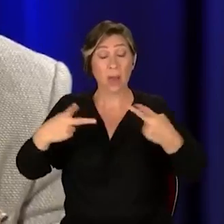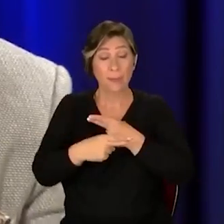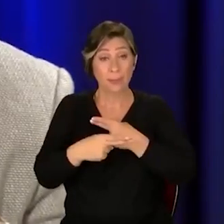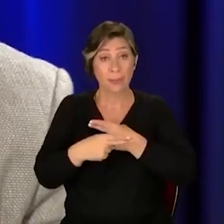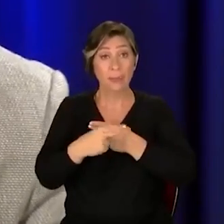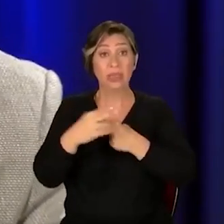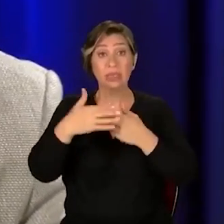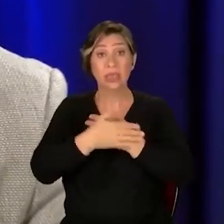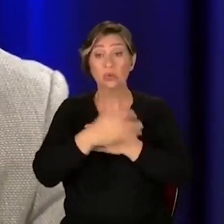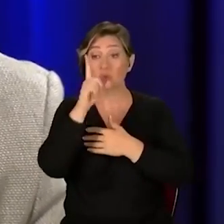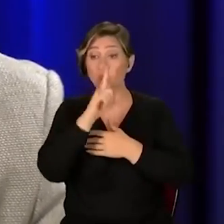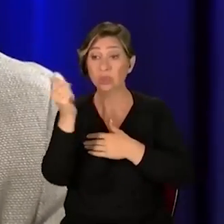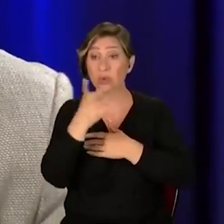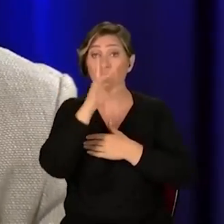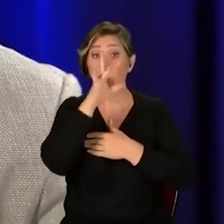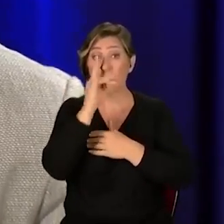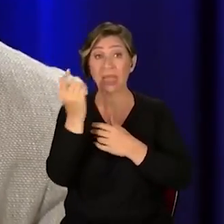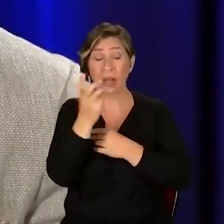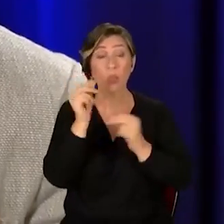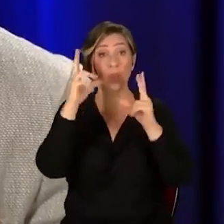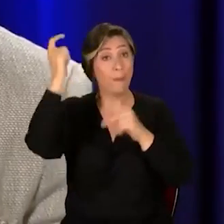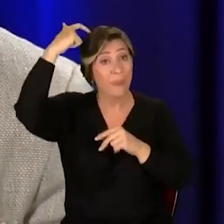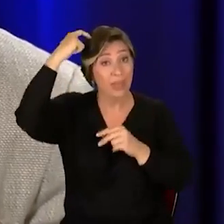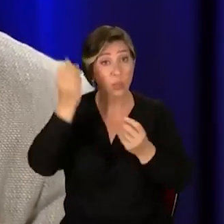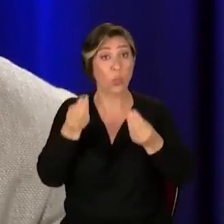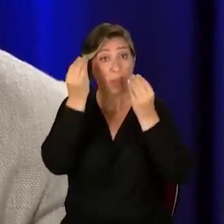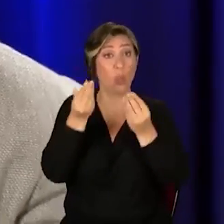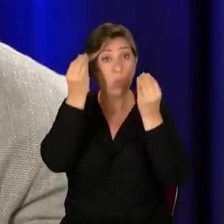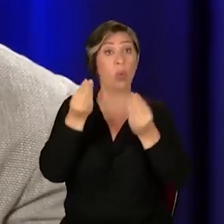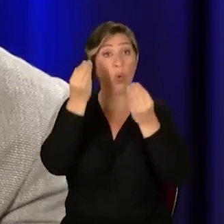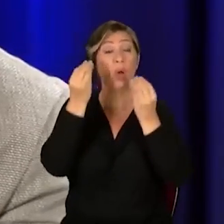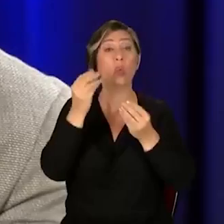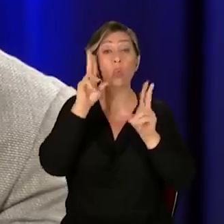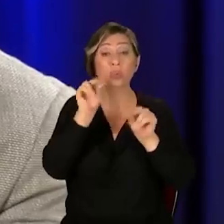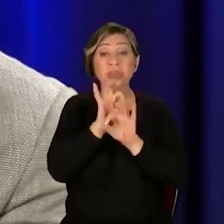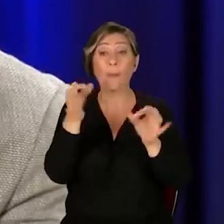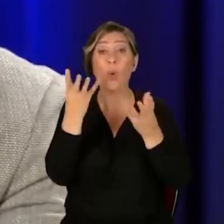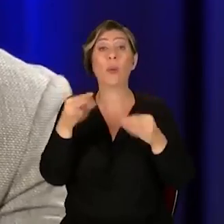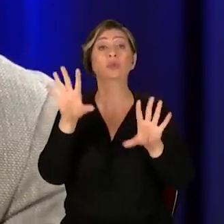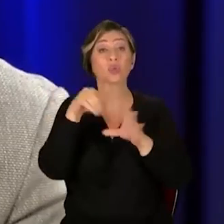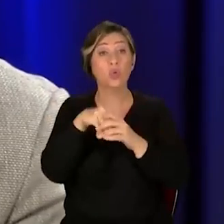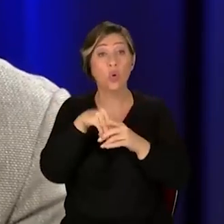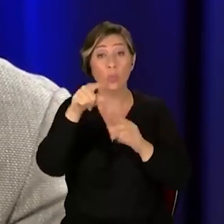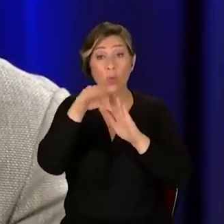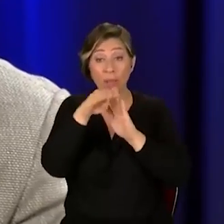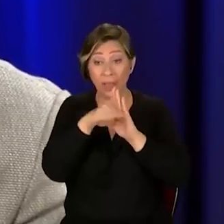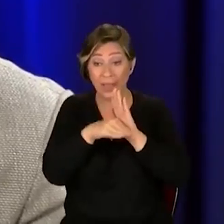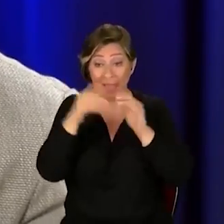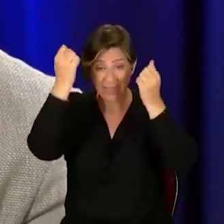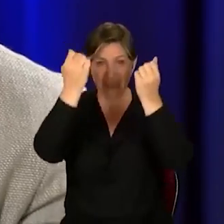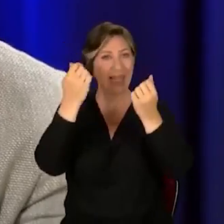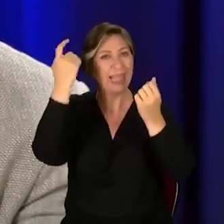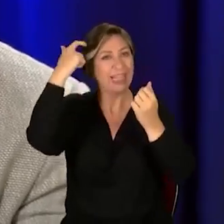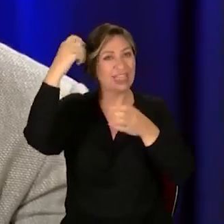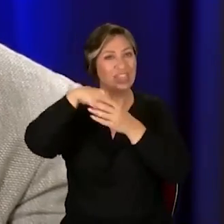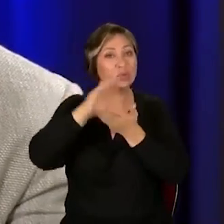yaklaşık gece içerisinde 100 kere 150 kere uyanıyor. Dolayısıyla ne yapmış oluyor? Uykusunu tamamlamamış oluyor. Bu prosedürü tamamlamış oluyor. Dolayısıyla